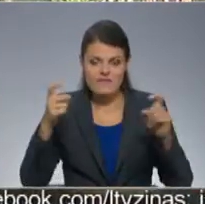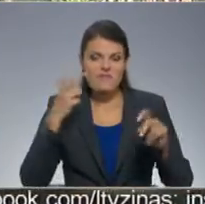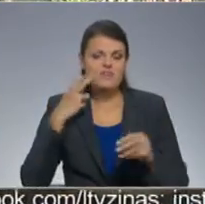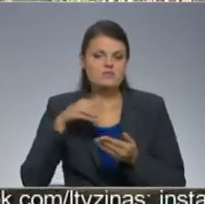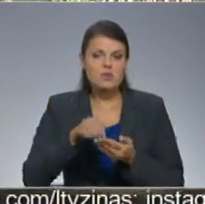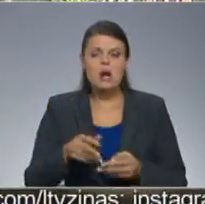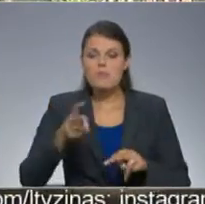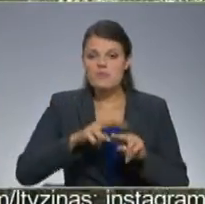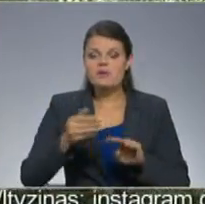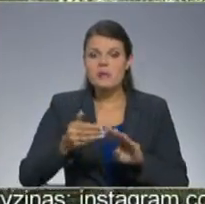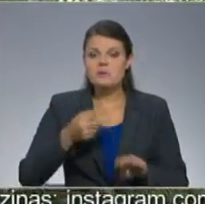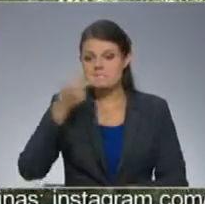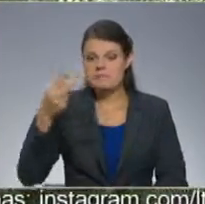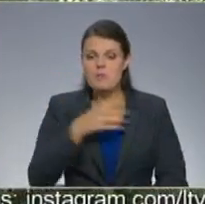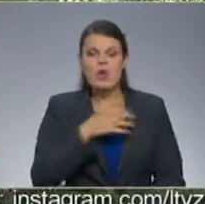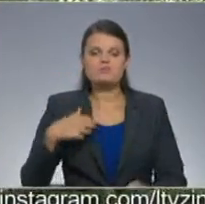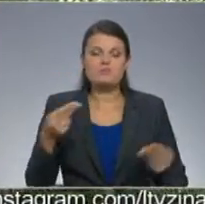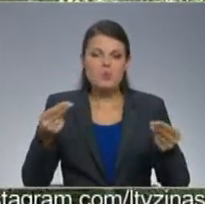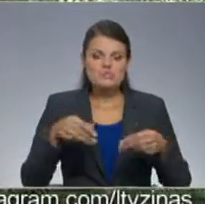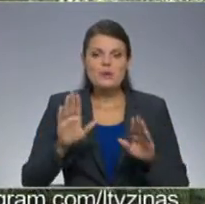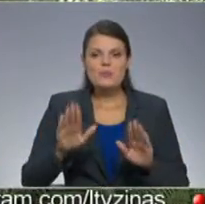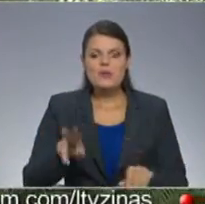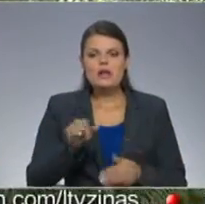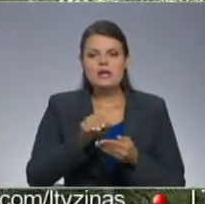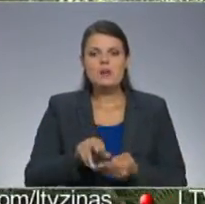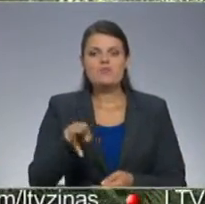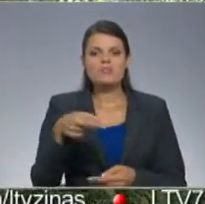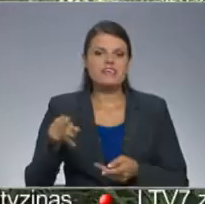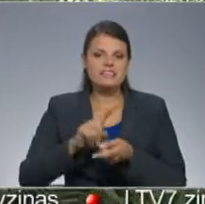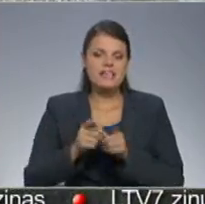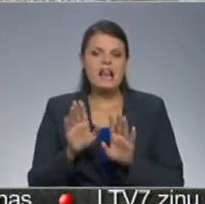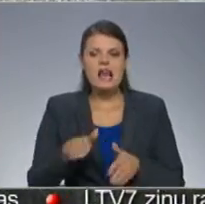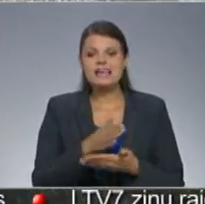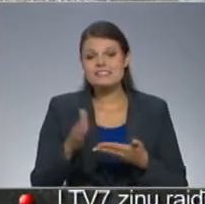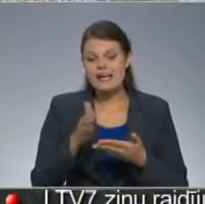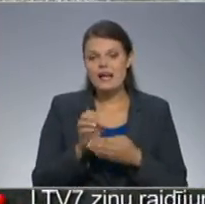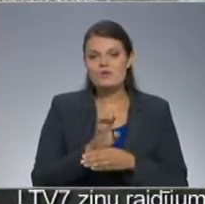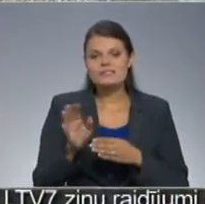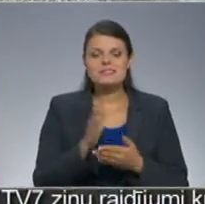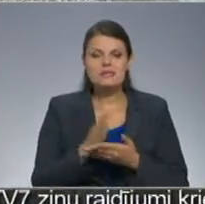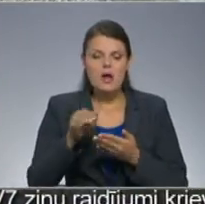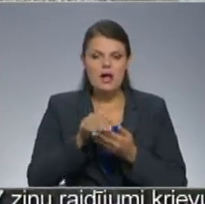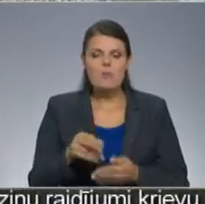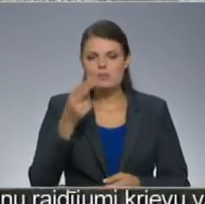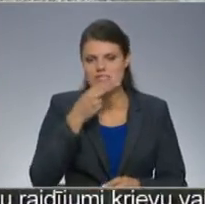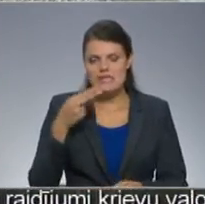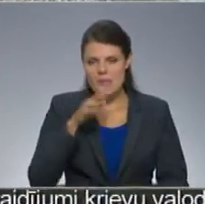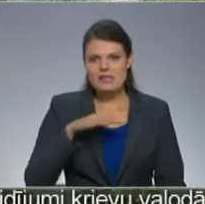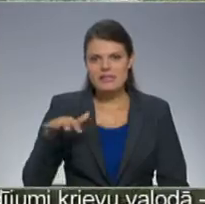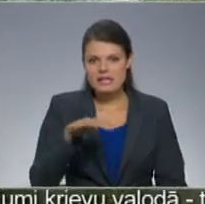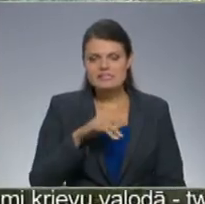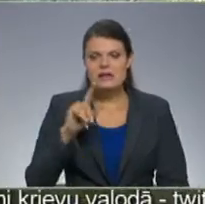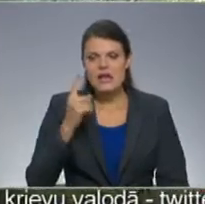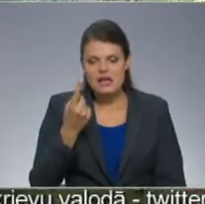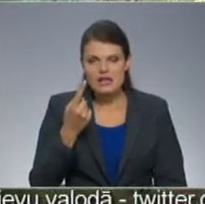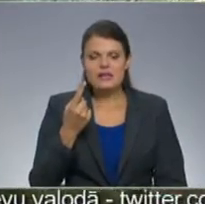kapos. Pirms 2 gadiem pašvaldība noslēdza līgumu par kapu digitalizāciju, lai sakārtotu un sistematizētu kapu saimniecību. Vispirms